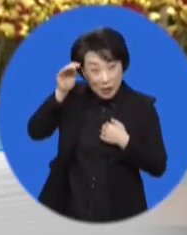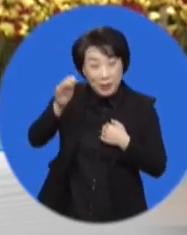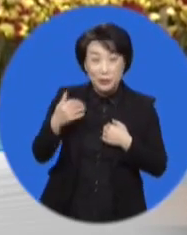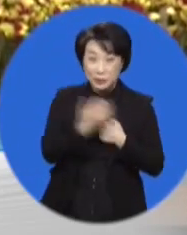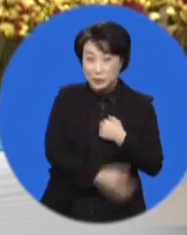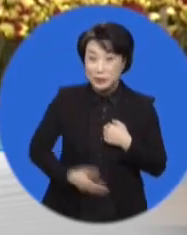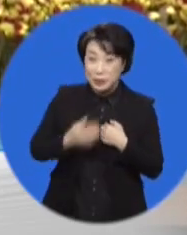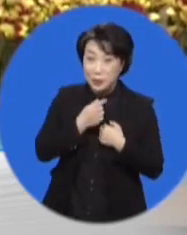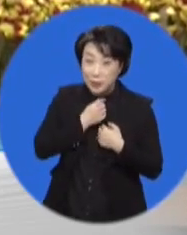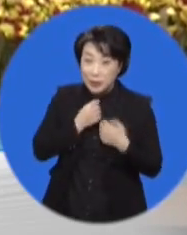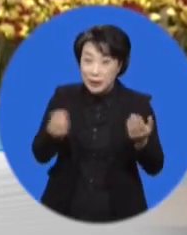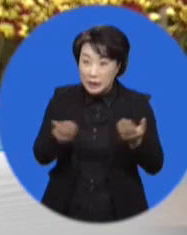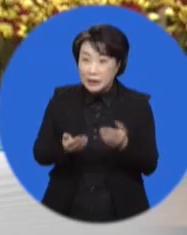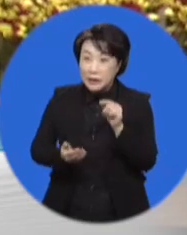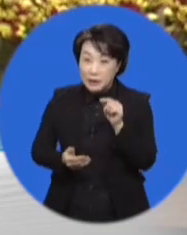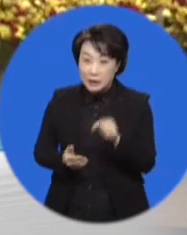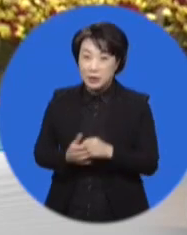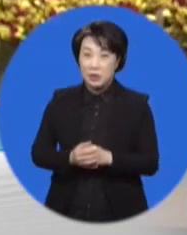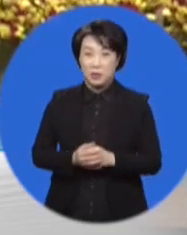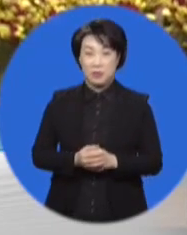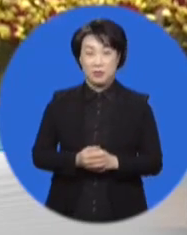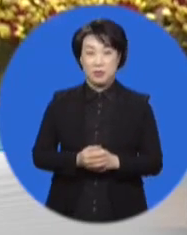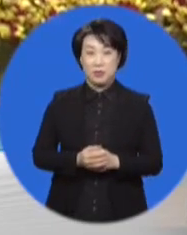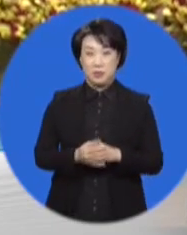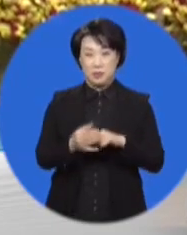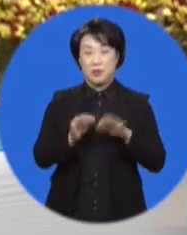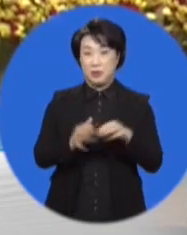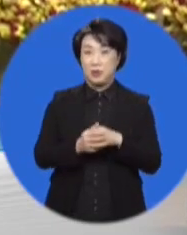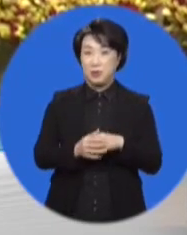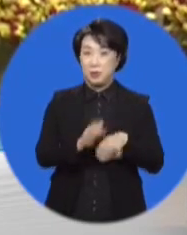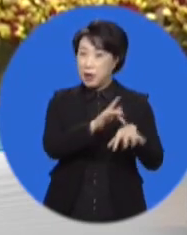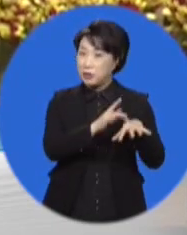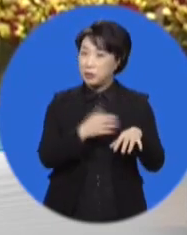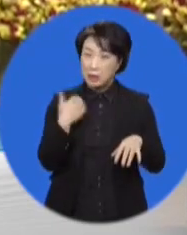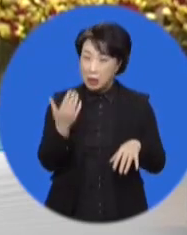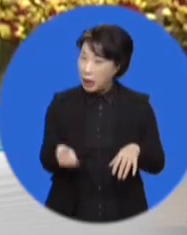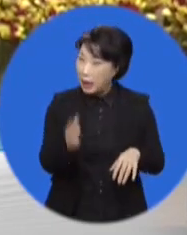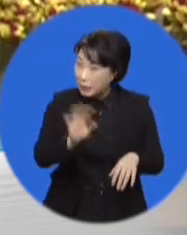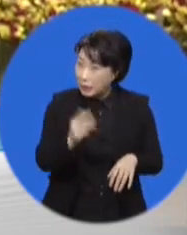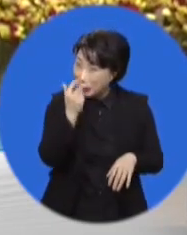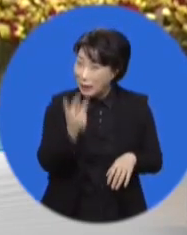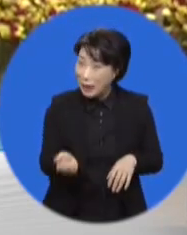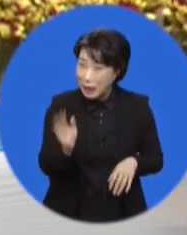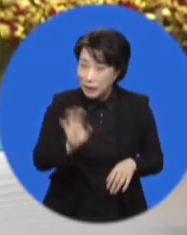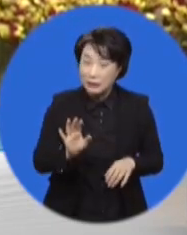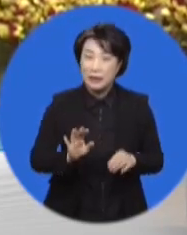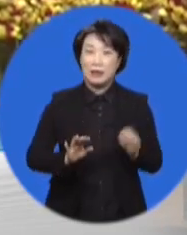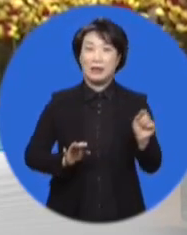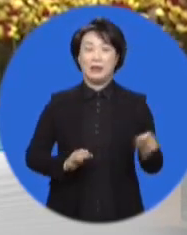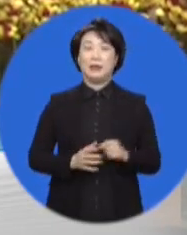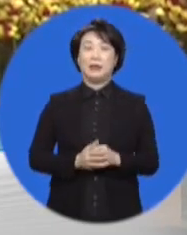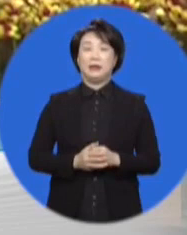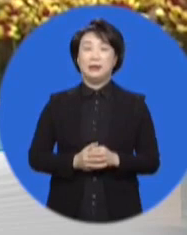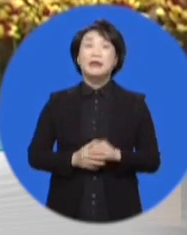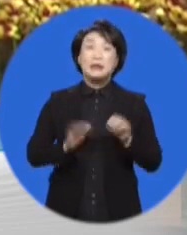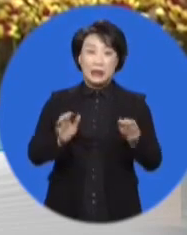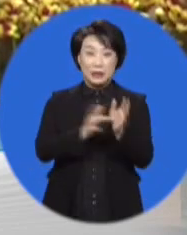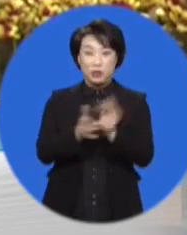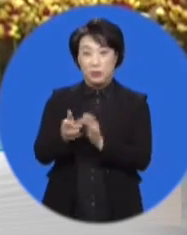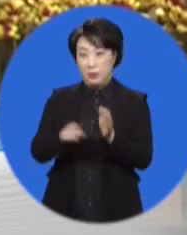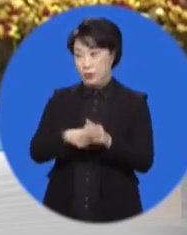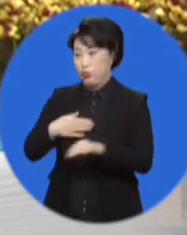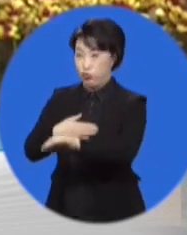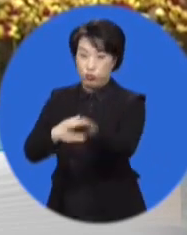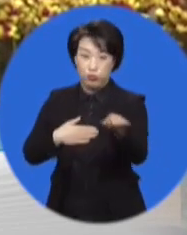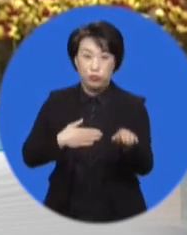신의요구를반드시놓치지않는다놓치지않는다그래서예수믿는사